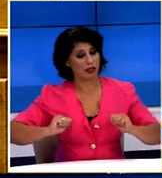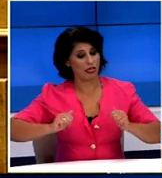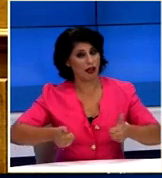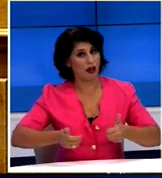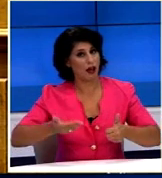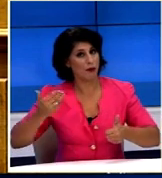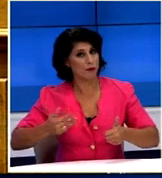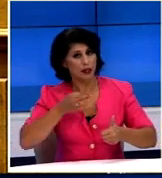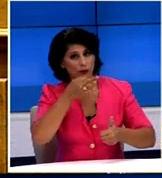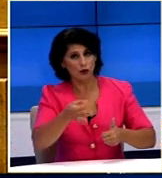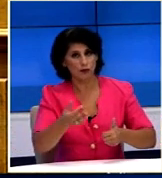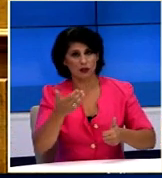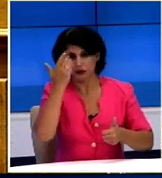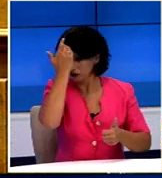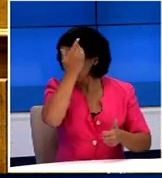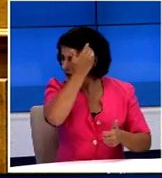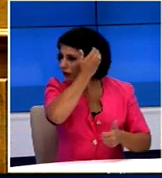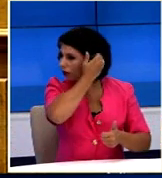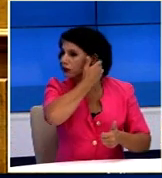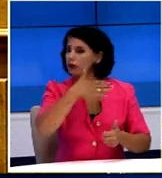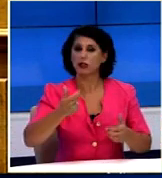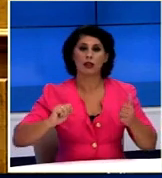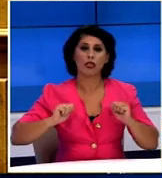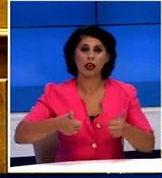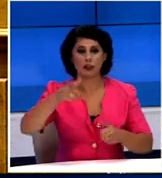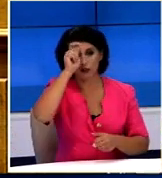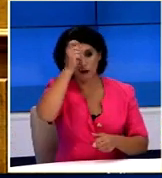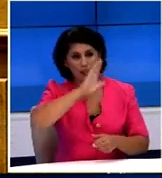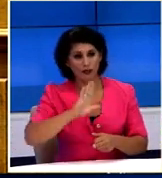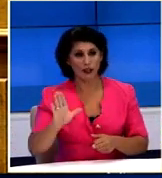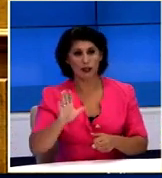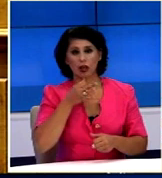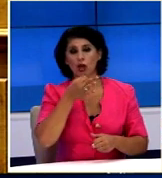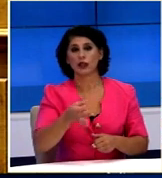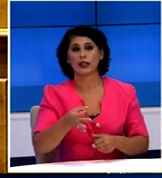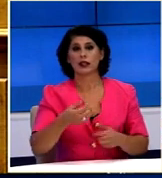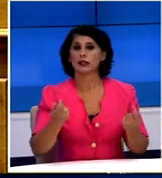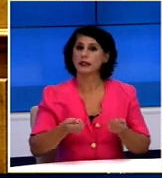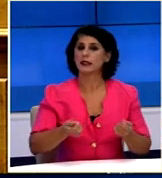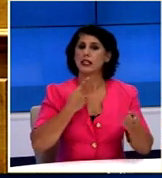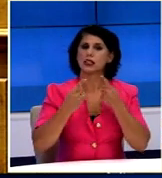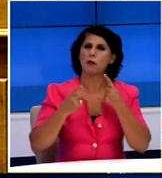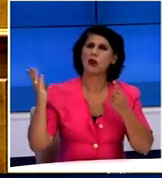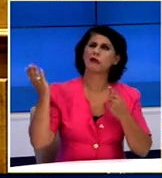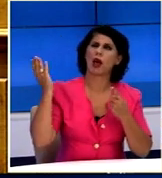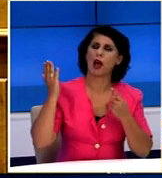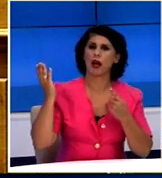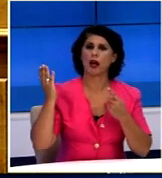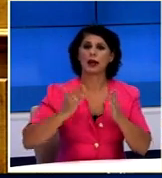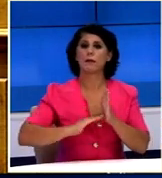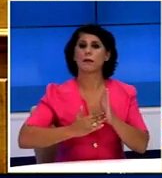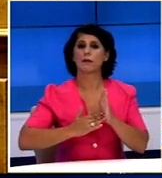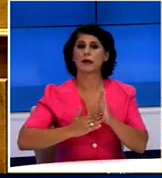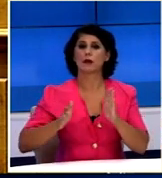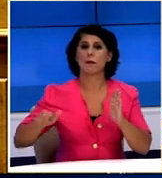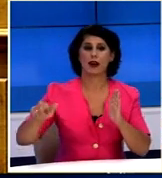όμως. Και να έχετε το θάρρος να το παραδέχεστε, αντί να λέτε ότι διεξάγονται συνομιλίες δήθεν μεταξύ υπηρεσιακών